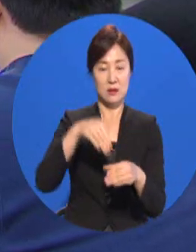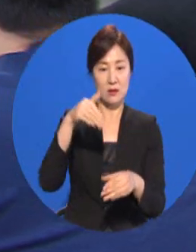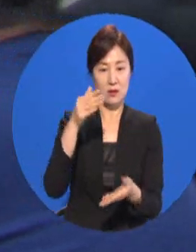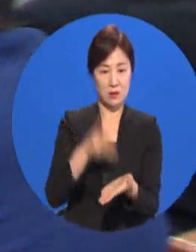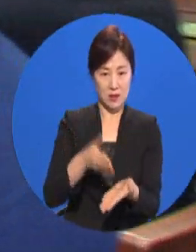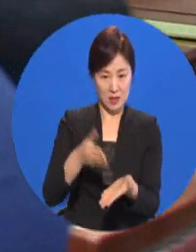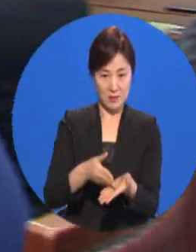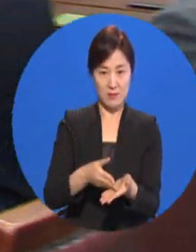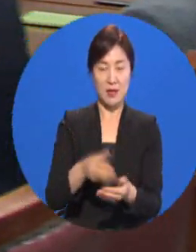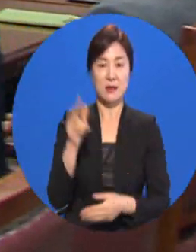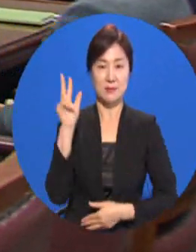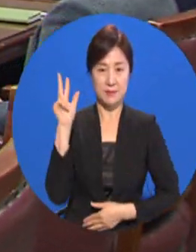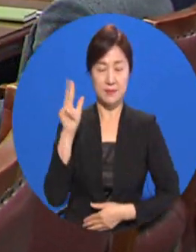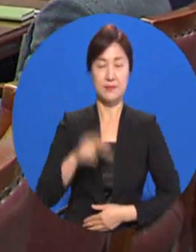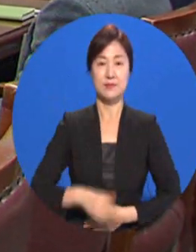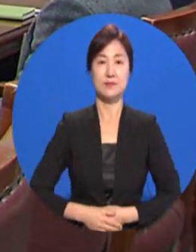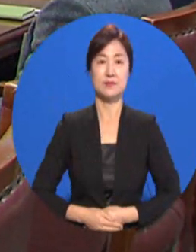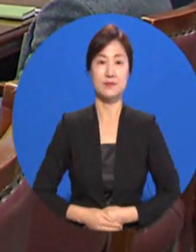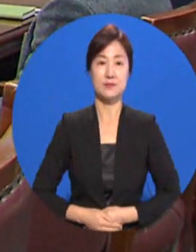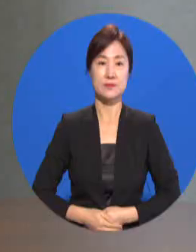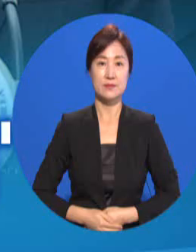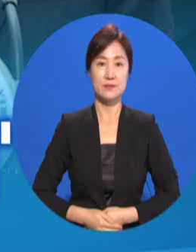노력할 것을 다짐했습니다